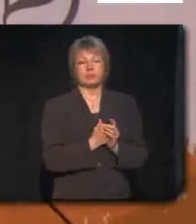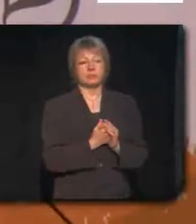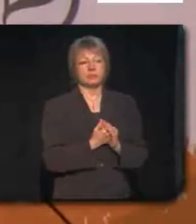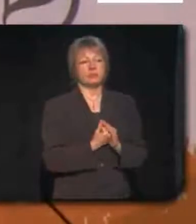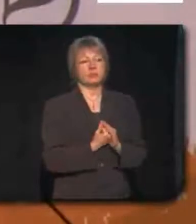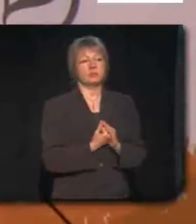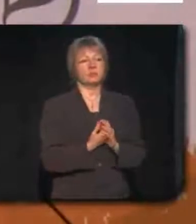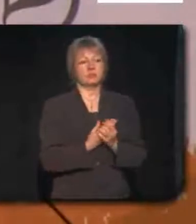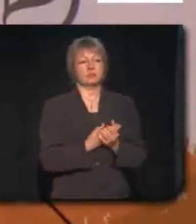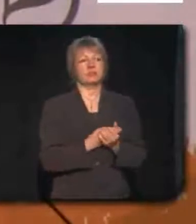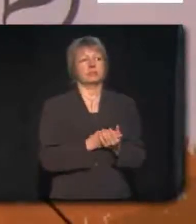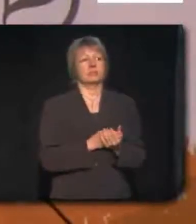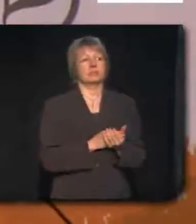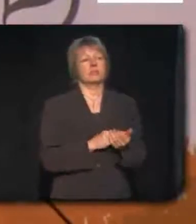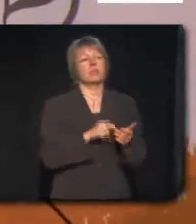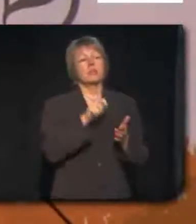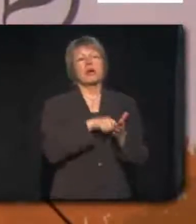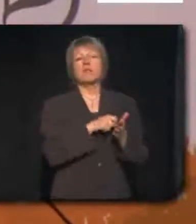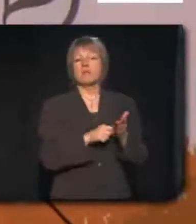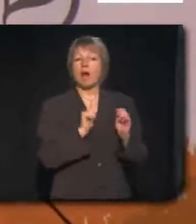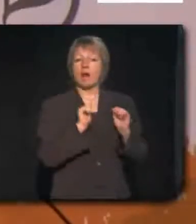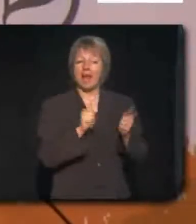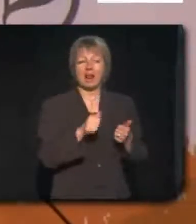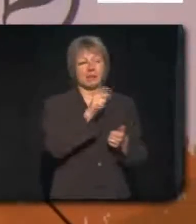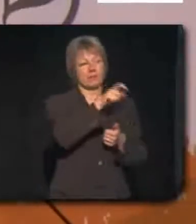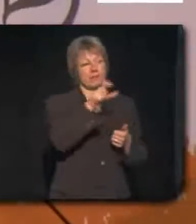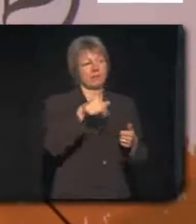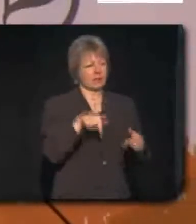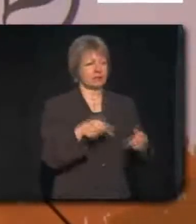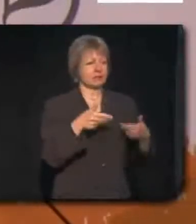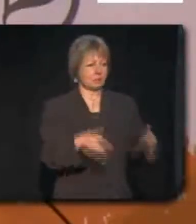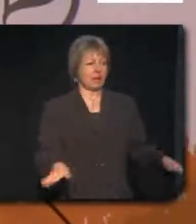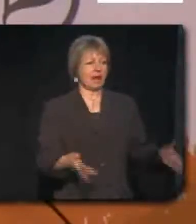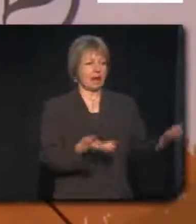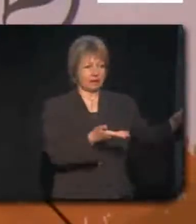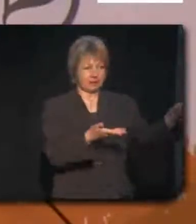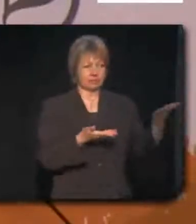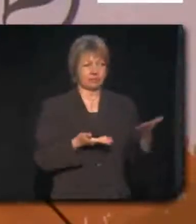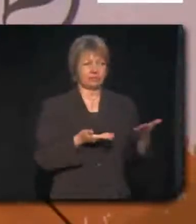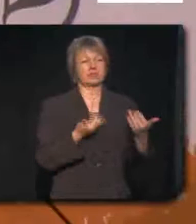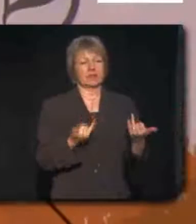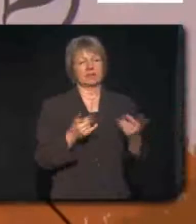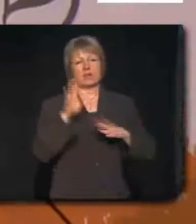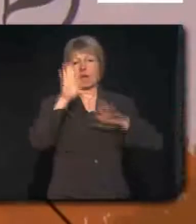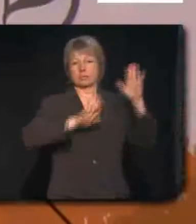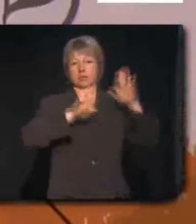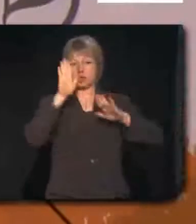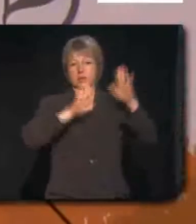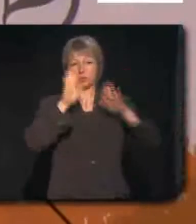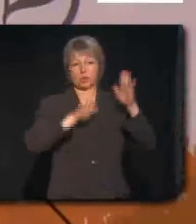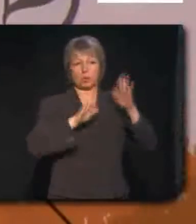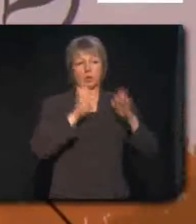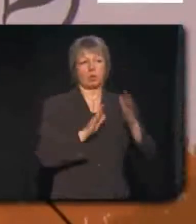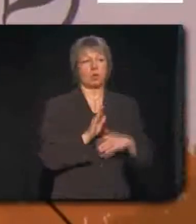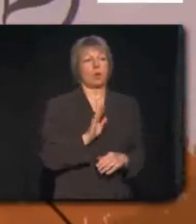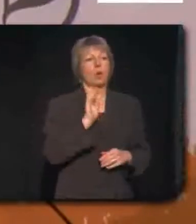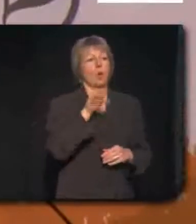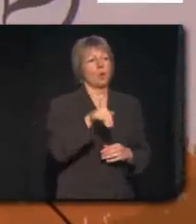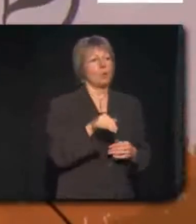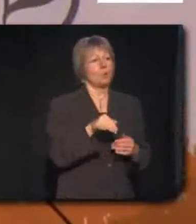ich sehe dass die Wahlhelfer bereit stehen also kommen wir jetzt zur Abstimmung über den